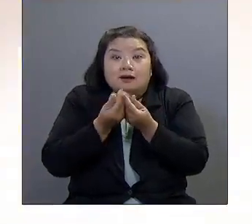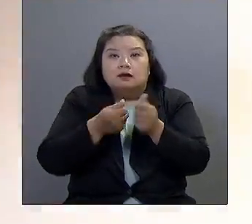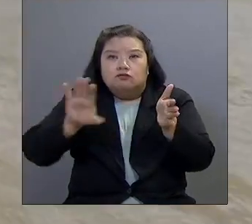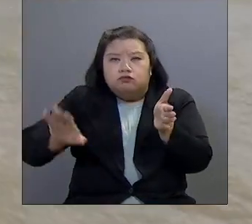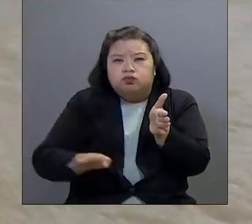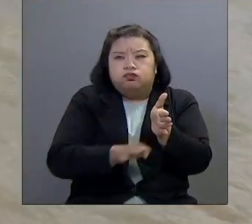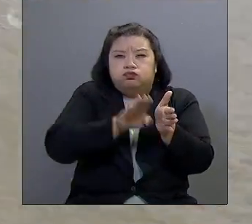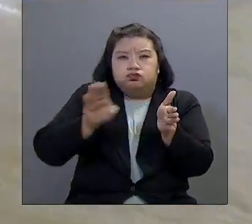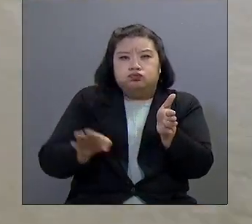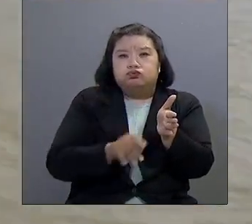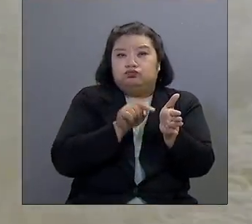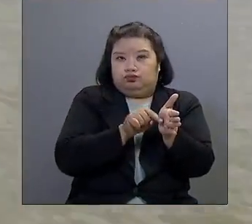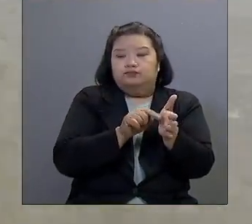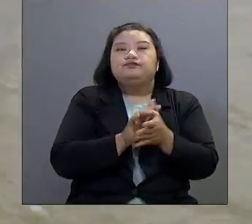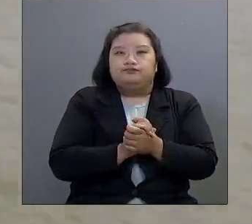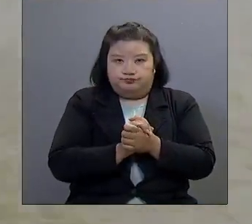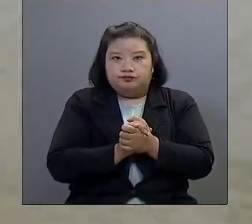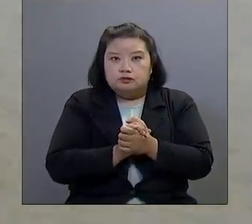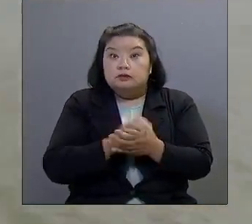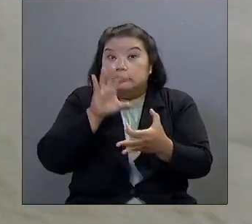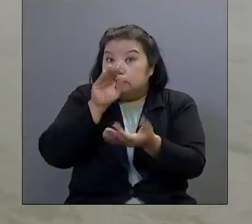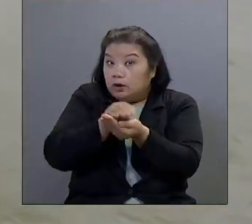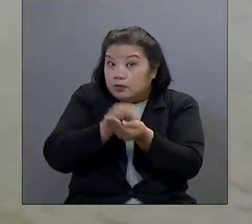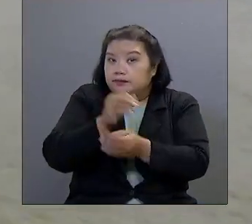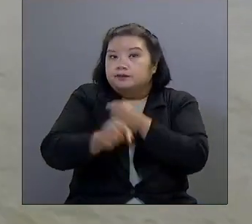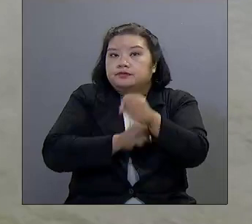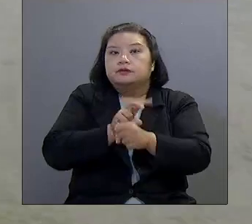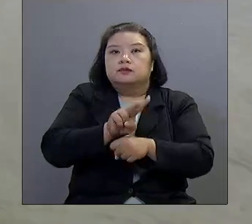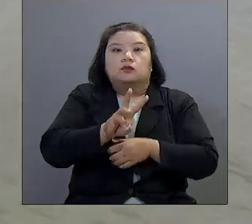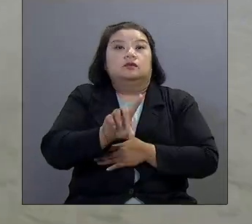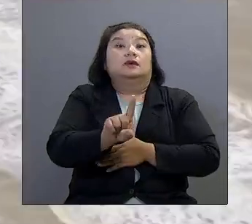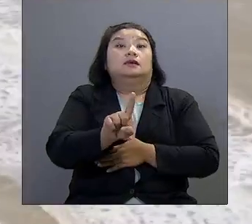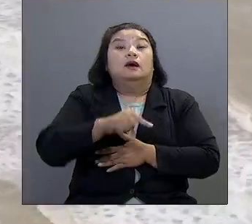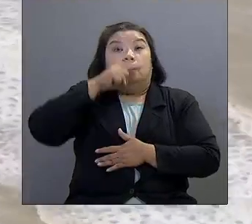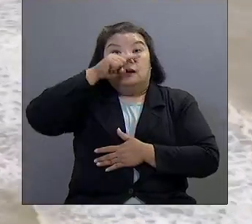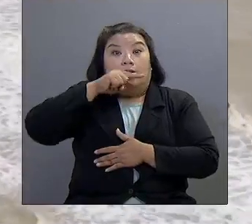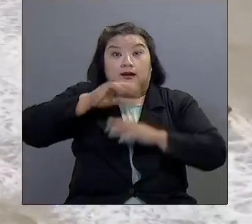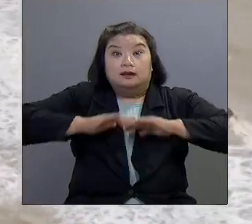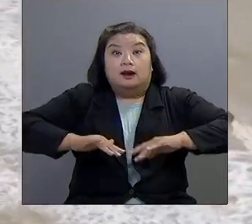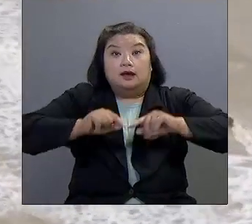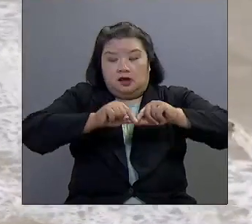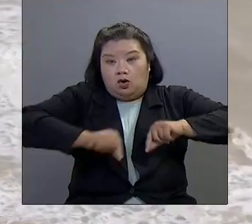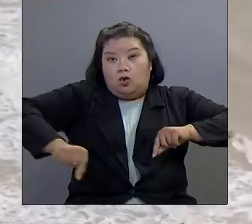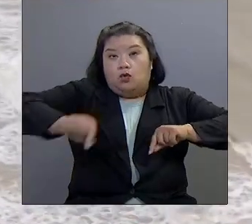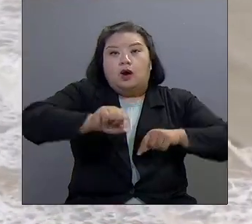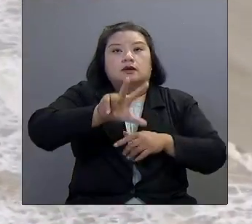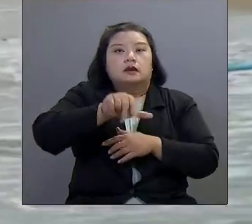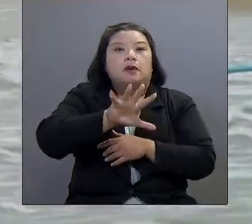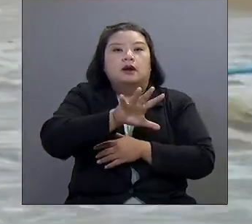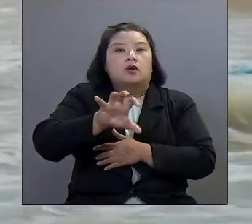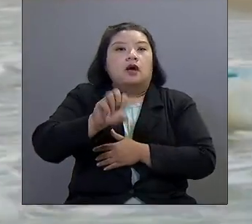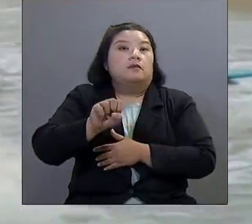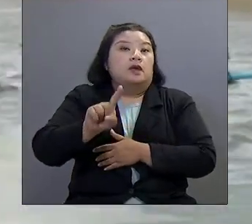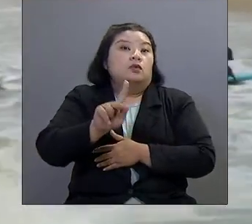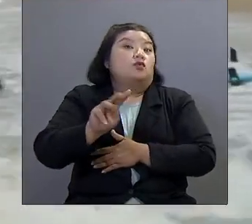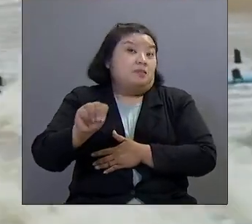ะโดยจากข้มูลพบวาปี 2,561 ใช้ฟประเทศไทยทั้งหมด 3,151 กิโลเมตร